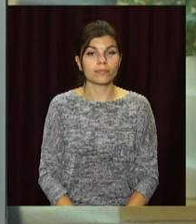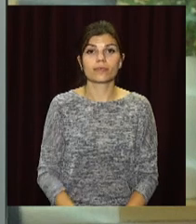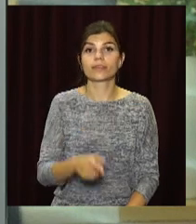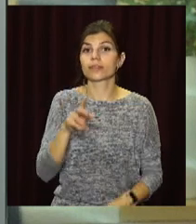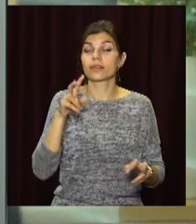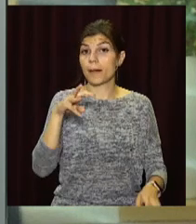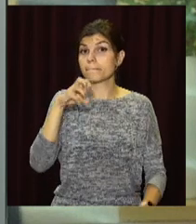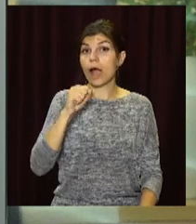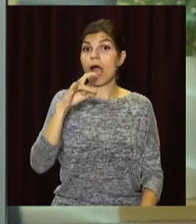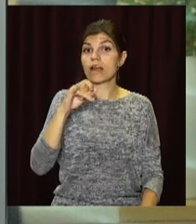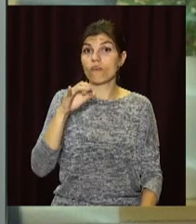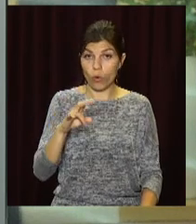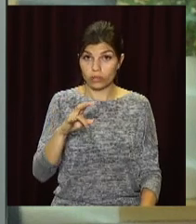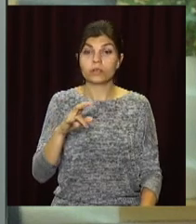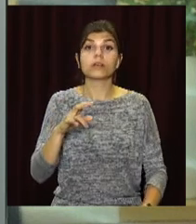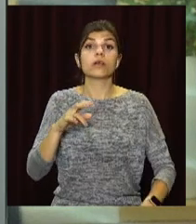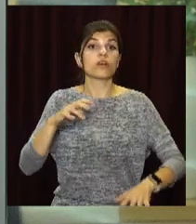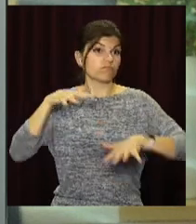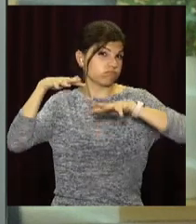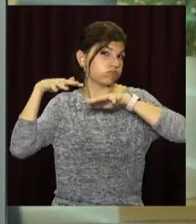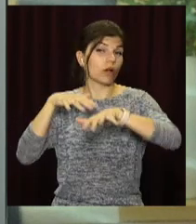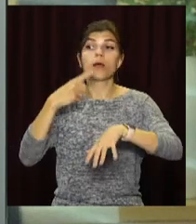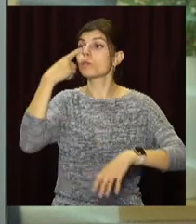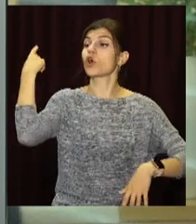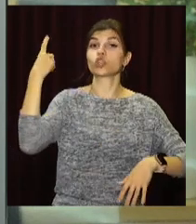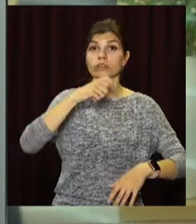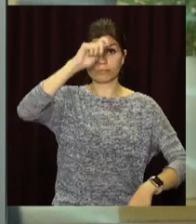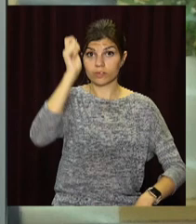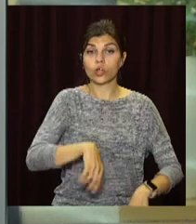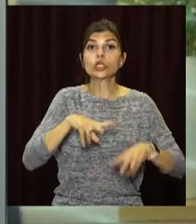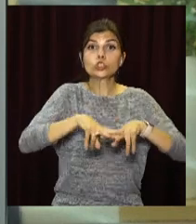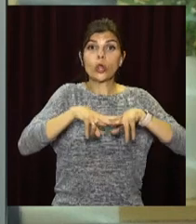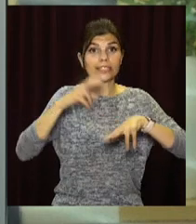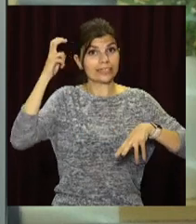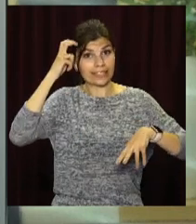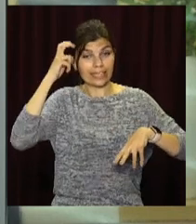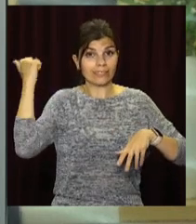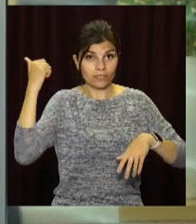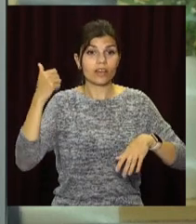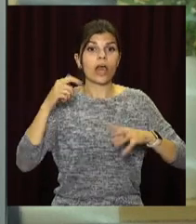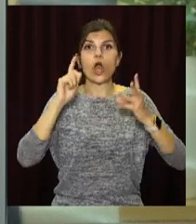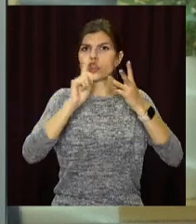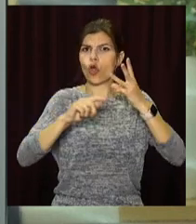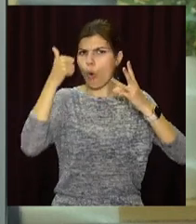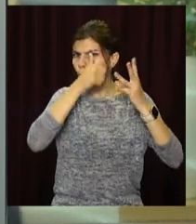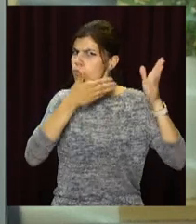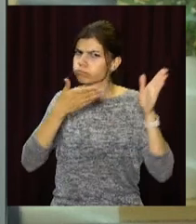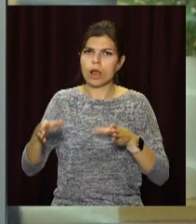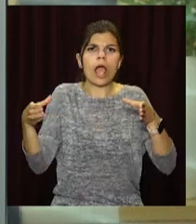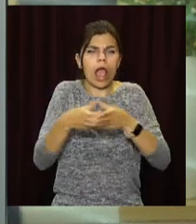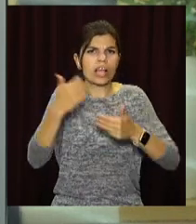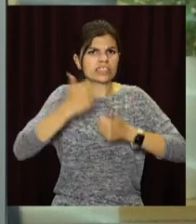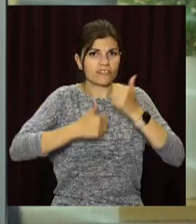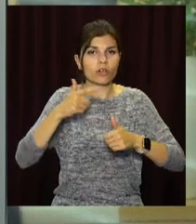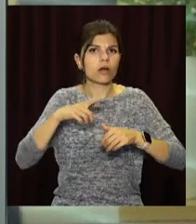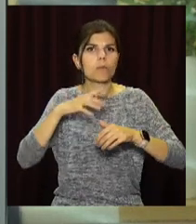Марафон країною на ретро-автомобілях. Минулого тижня він стартував у столиці. Третій рік поспіль учасники естафетно-командних